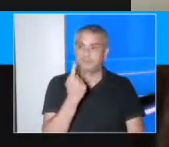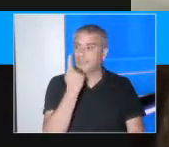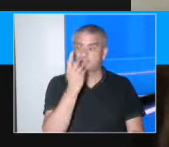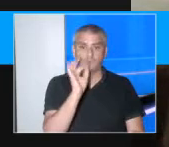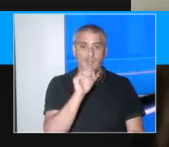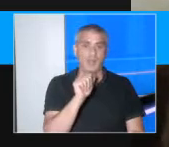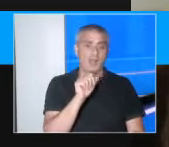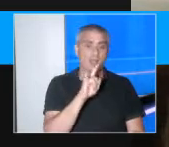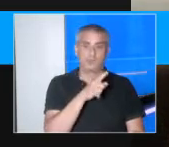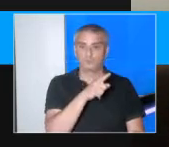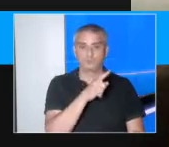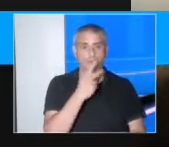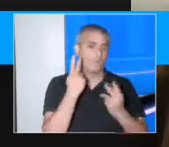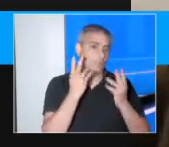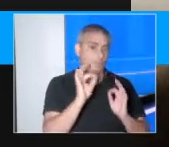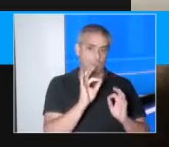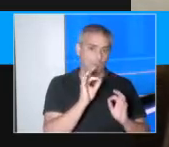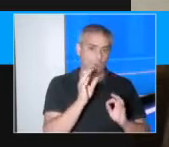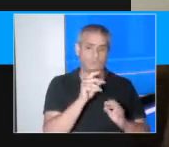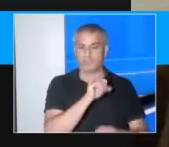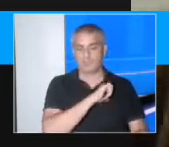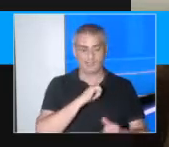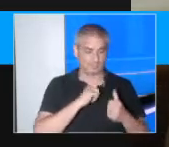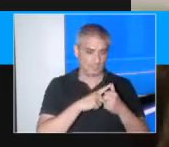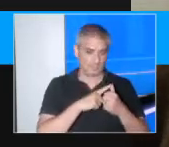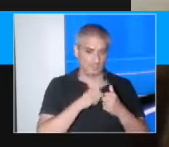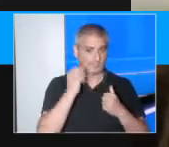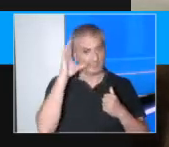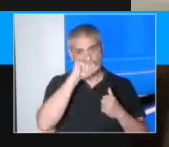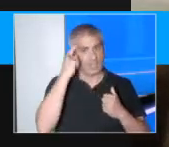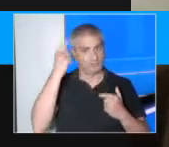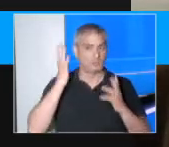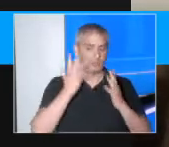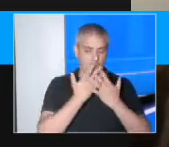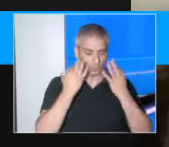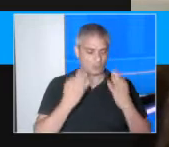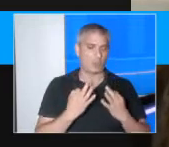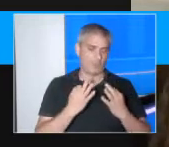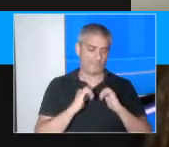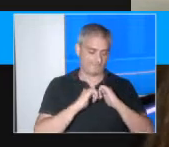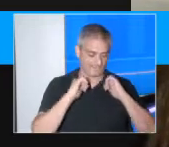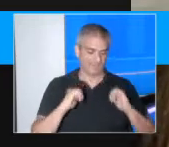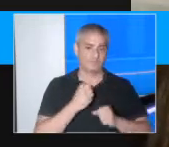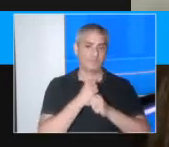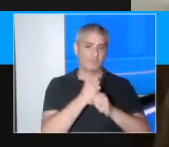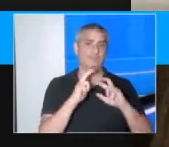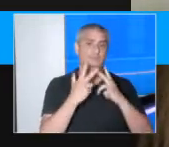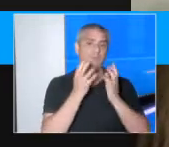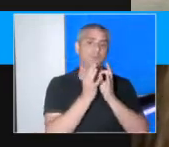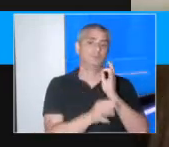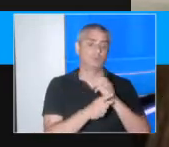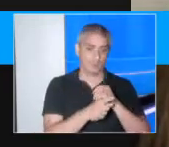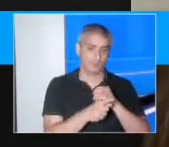של אלחרומי, שהוא במהותו א' עצמאי, ב' עם אג'נדה מאוד ברורה ונפרדת ומייצג ציבור